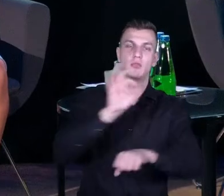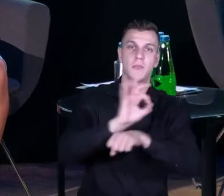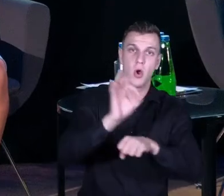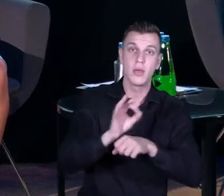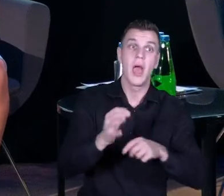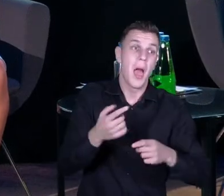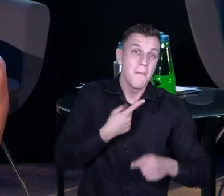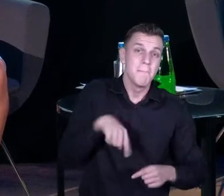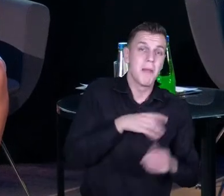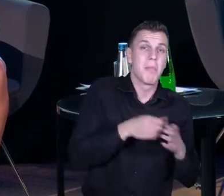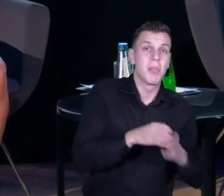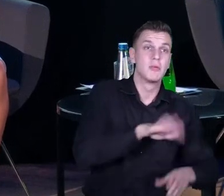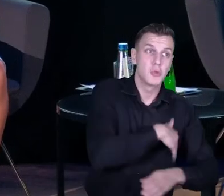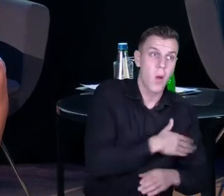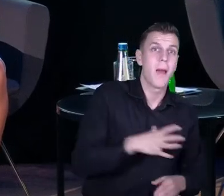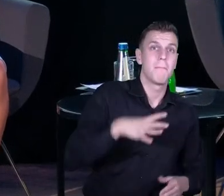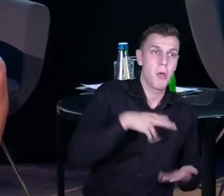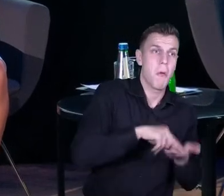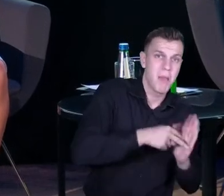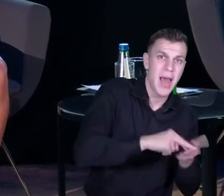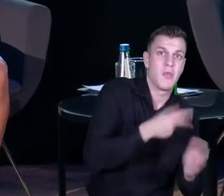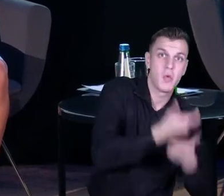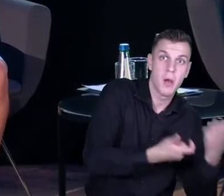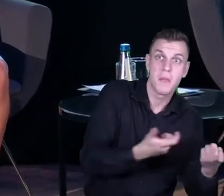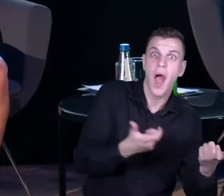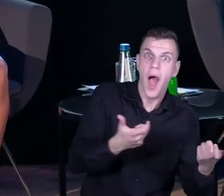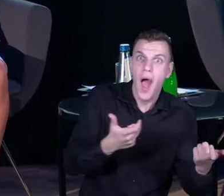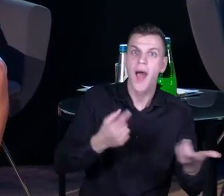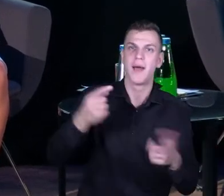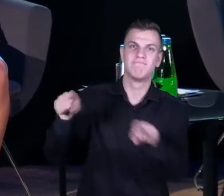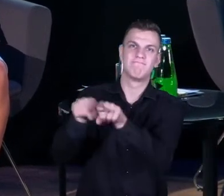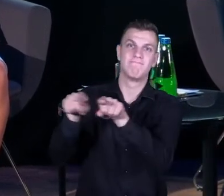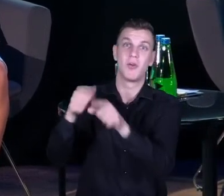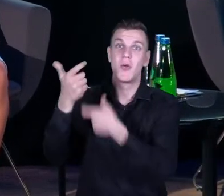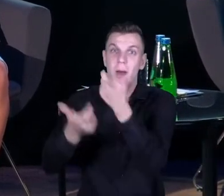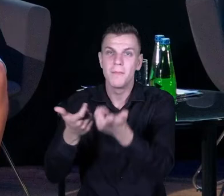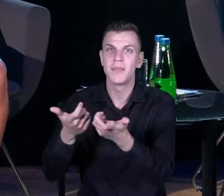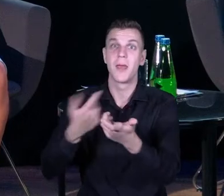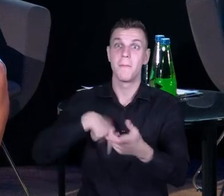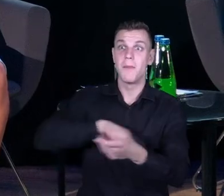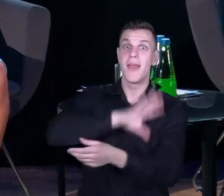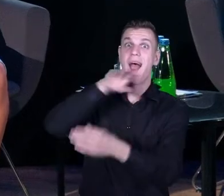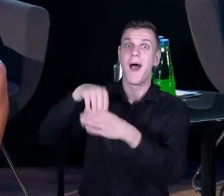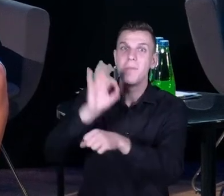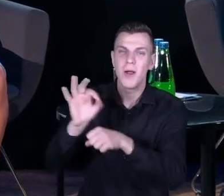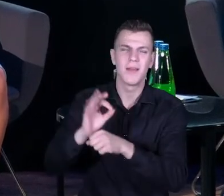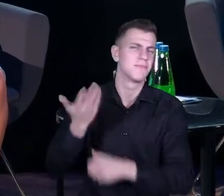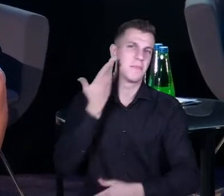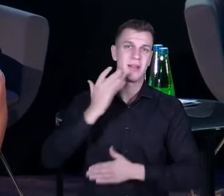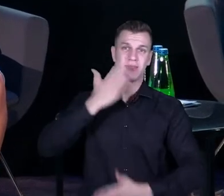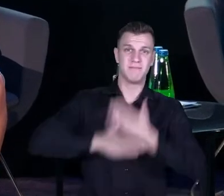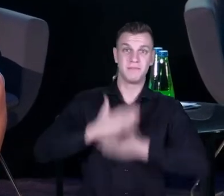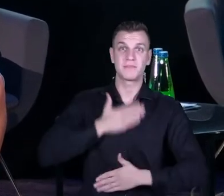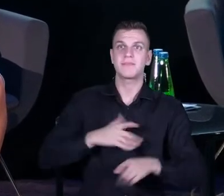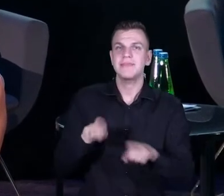naszej małej szkółce planowaliśmy. I dlatego tym bardziej się ucieszyliśmy, kiedy dostaliśmy się do programu i pod